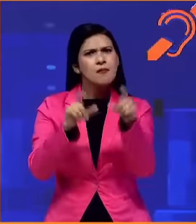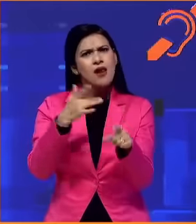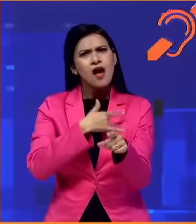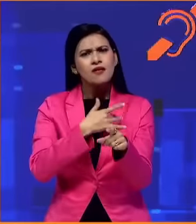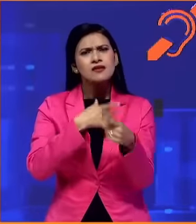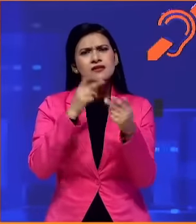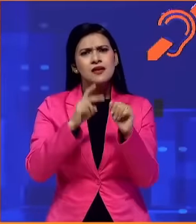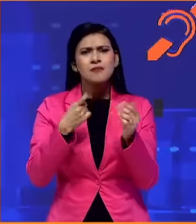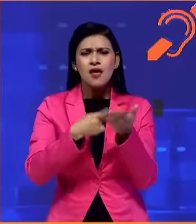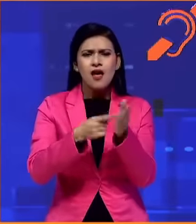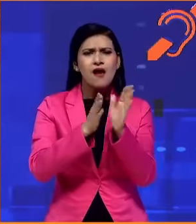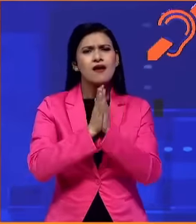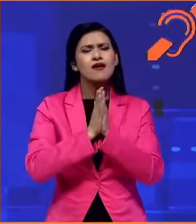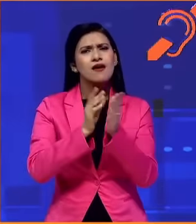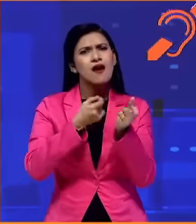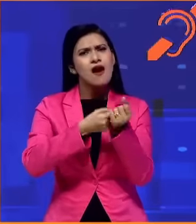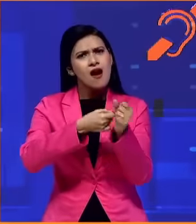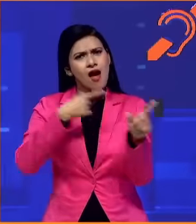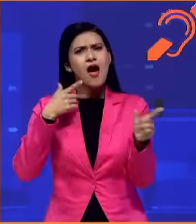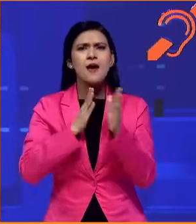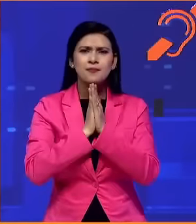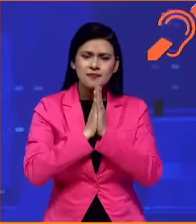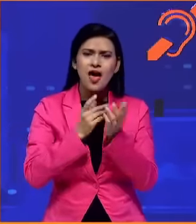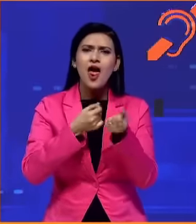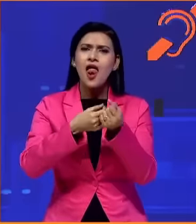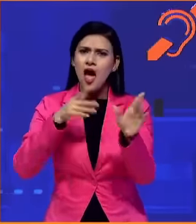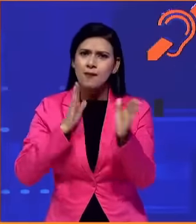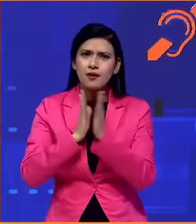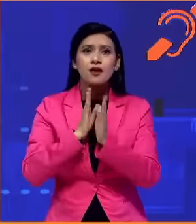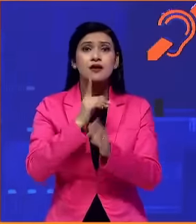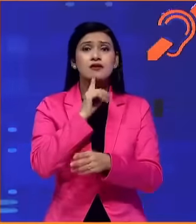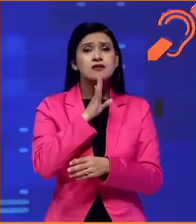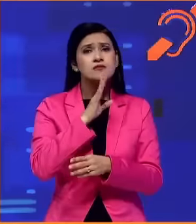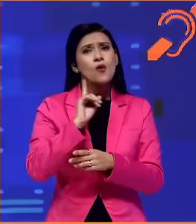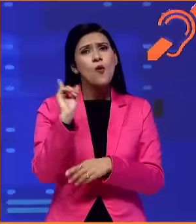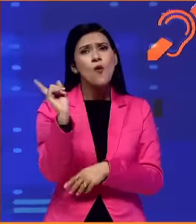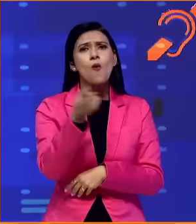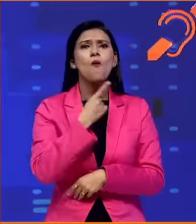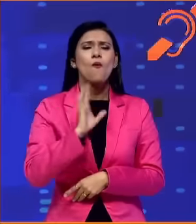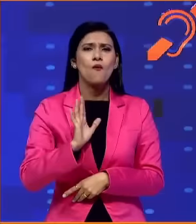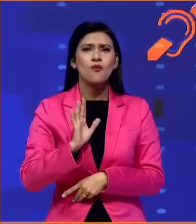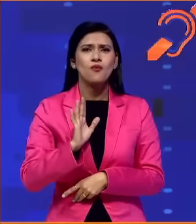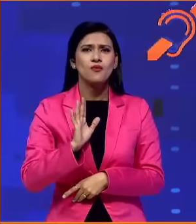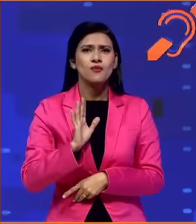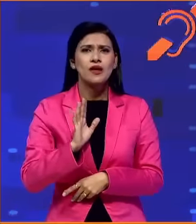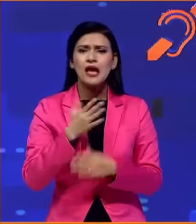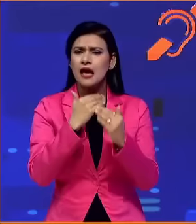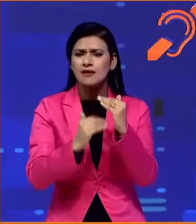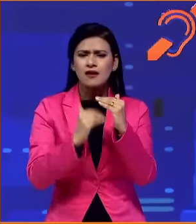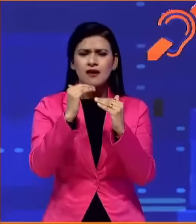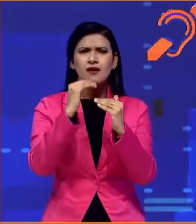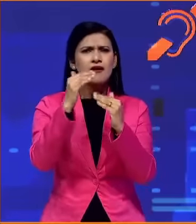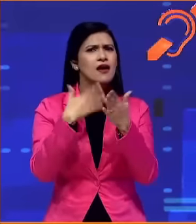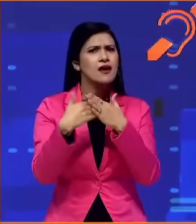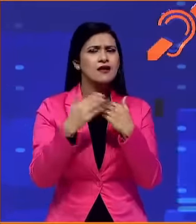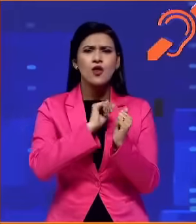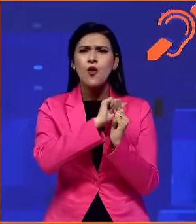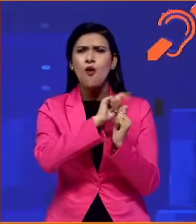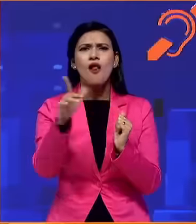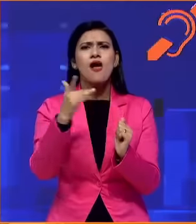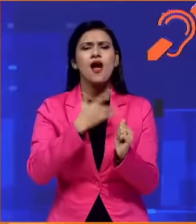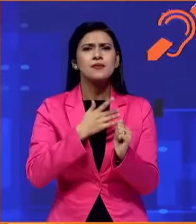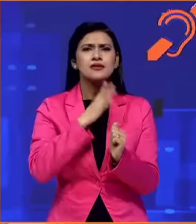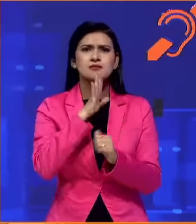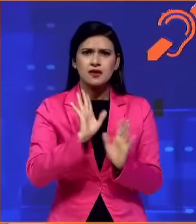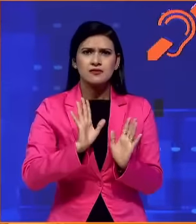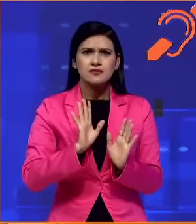रामसह'एकऐसाअभिवादनहैजिसकाउपयोगहर व्यक्ति,हरजातिऔरहर समुदायकरताहै।इसलिएमैंअक्सरकहताहूंकि